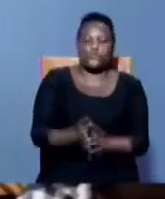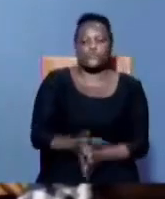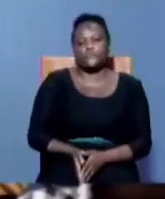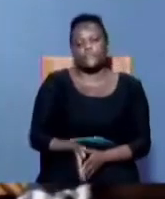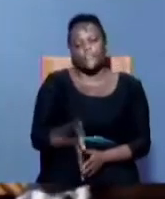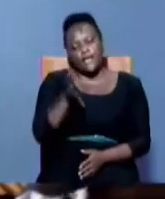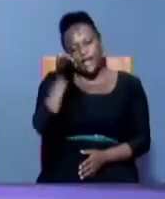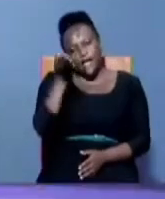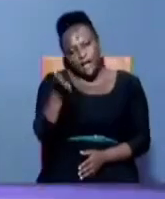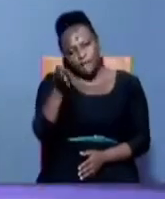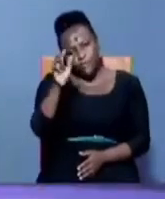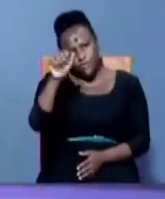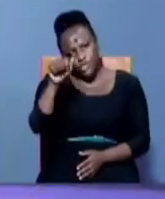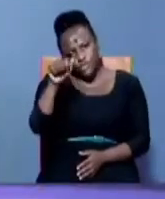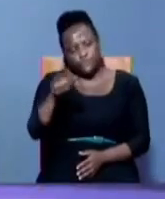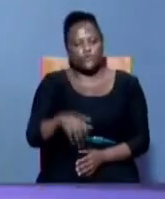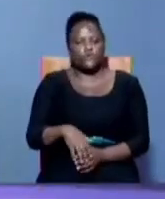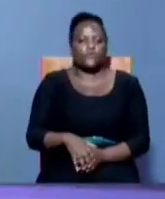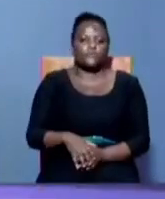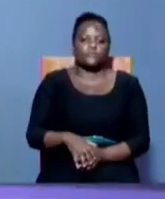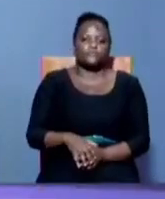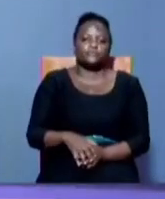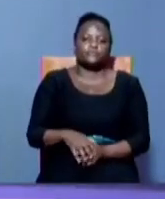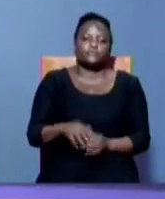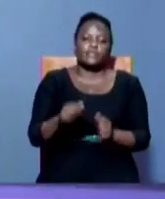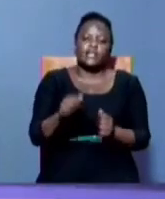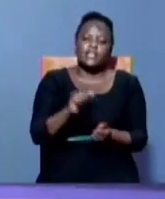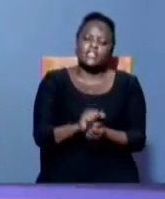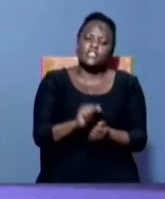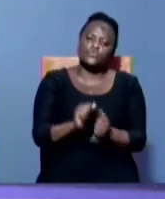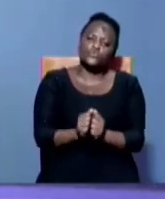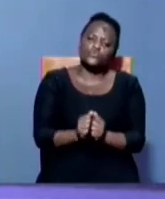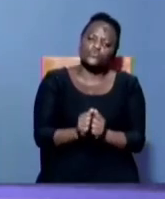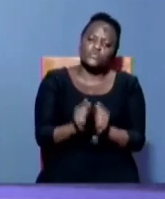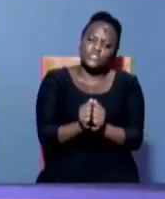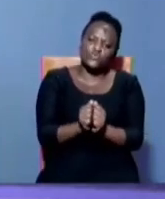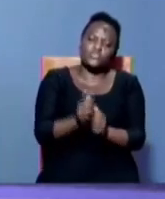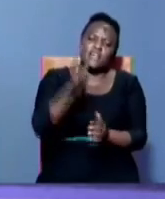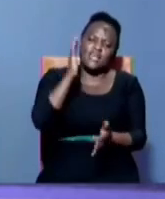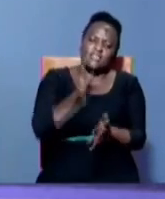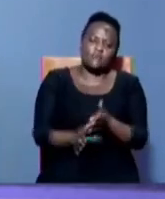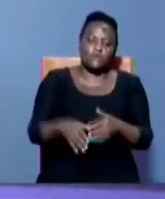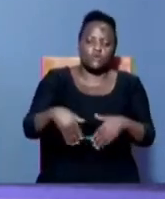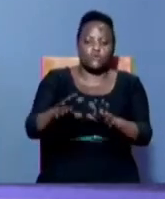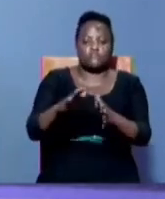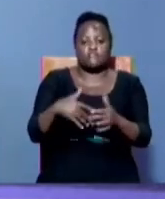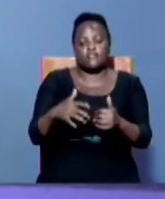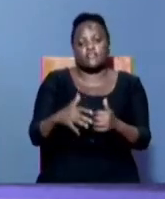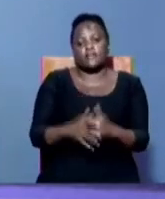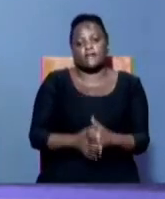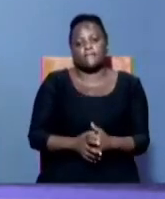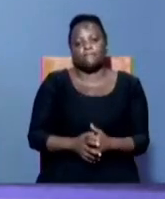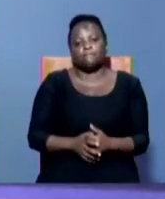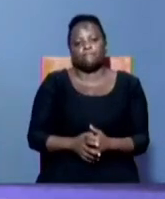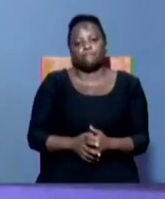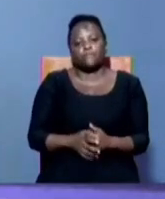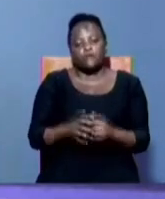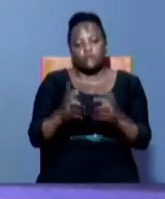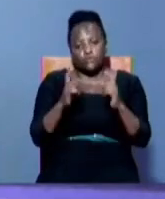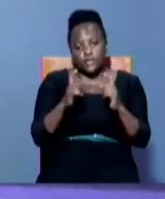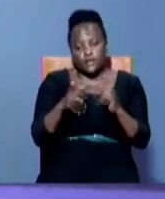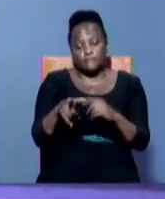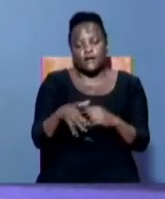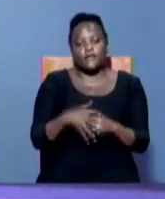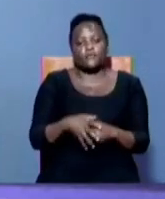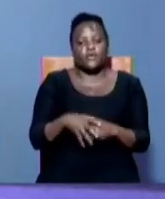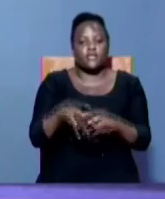Hapo ndipo kitu cha ajabu kinakwenda kufanyika. Na sikiliza, vinakutana pale baba na mwana katika rehema,